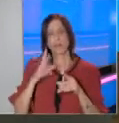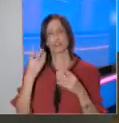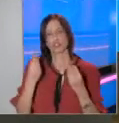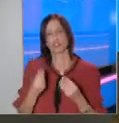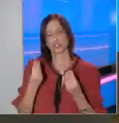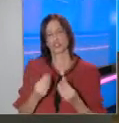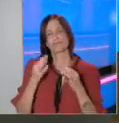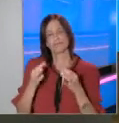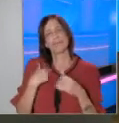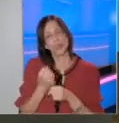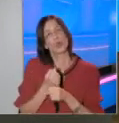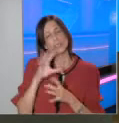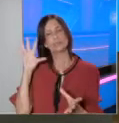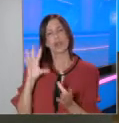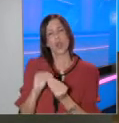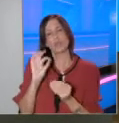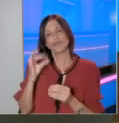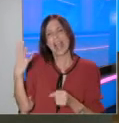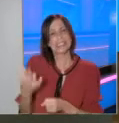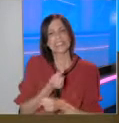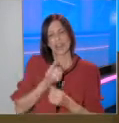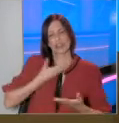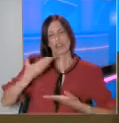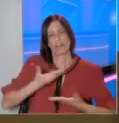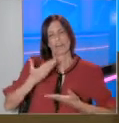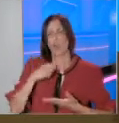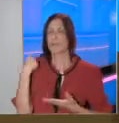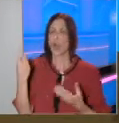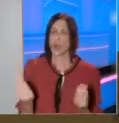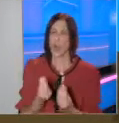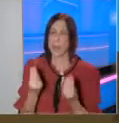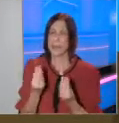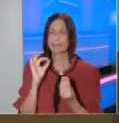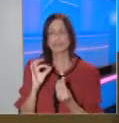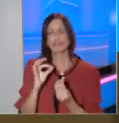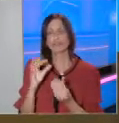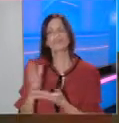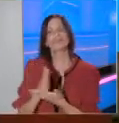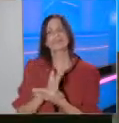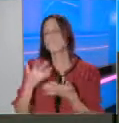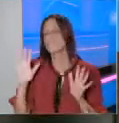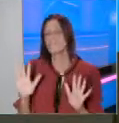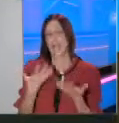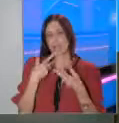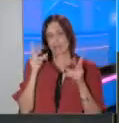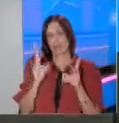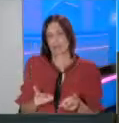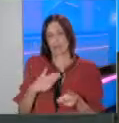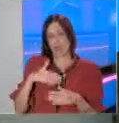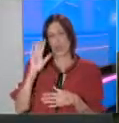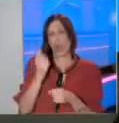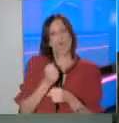בתהליך, אבל אנחנו עושים הכל כדי להצליח ולשתף פעולה עם כל הגורמים, כדי להביא להכשרה מהירה של כמה שיותר